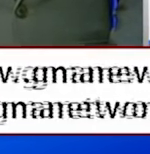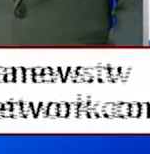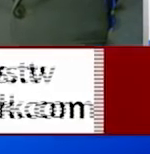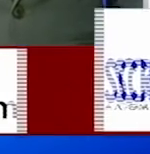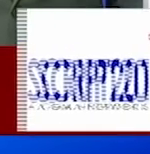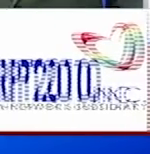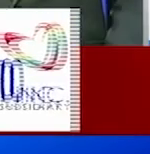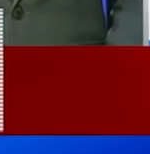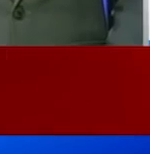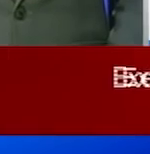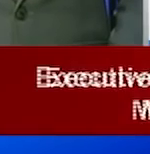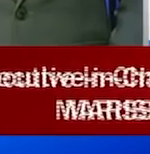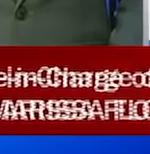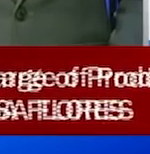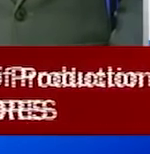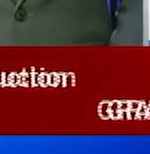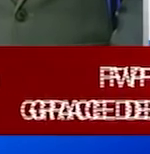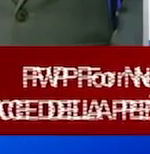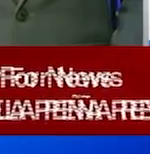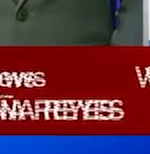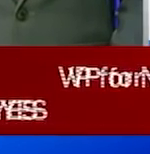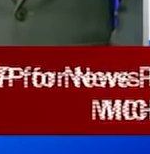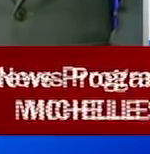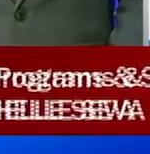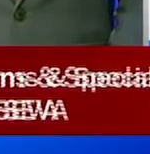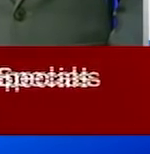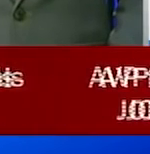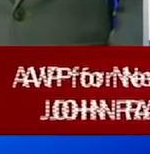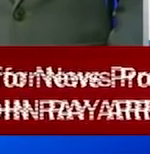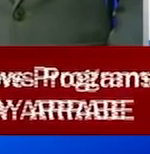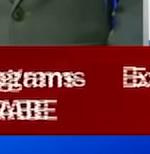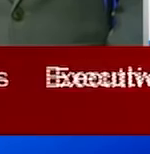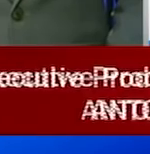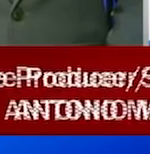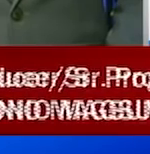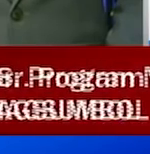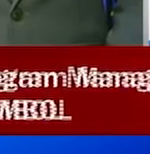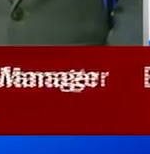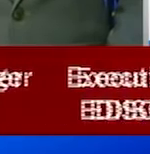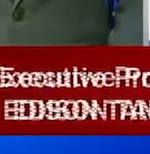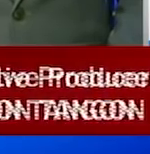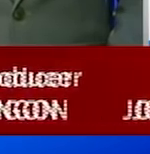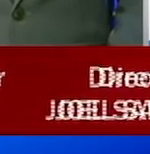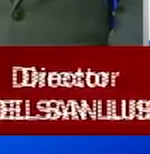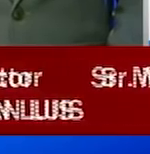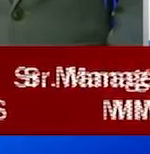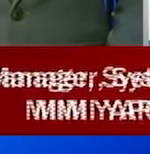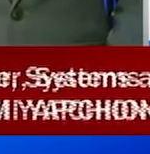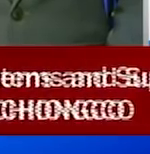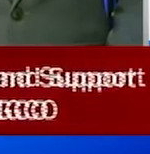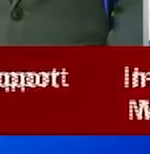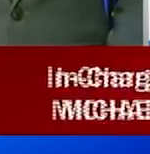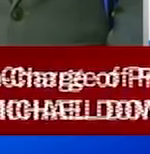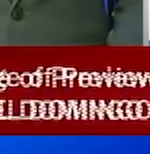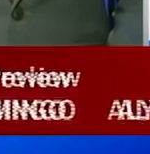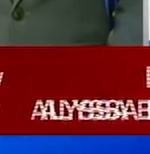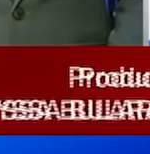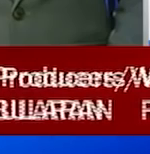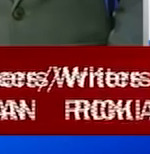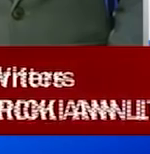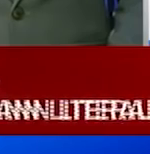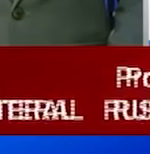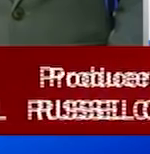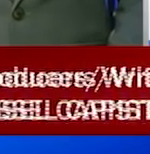Mel Tiangco. Ako po si Ivan Mayrina. At ako po si Vicky Morales. Buong puso para sa Pilipino. Ito ang GMA. Walang kinikilingan,